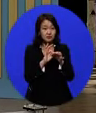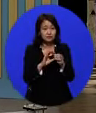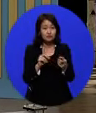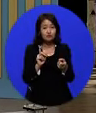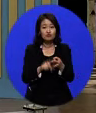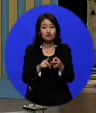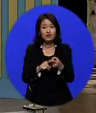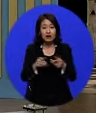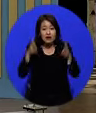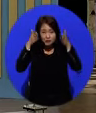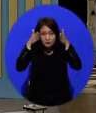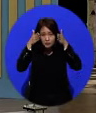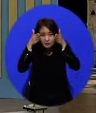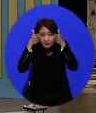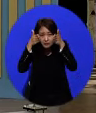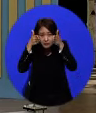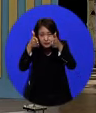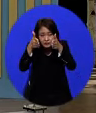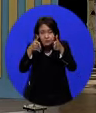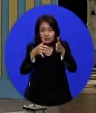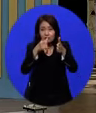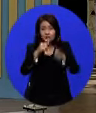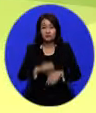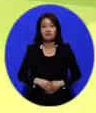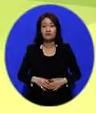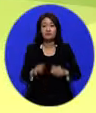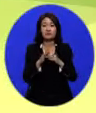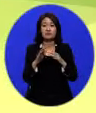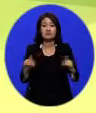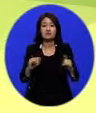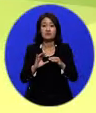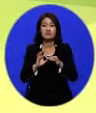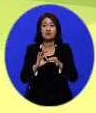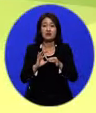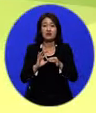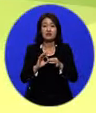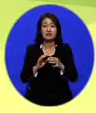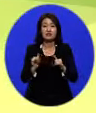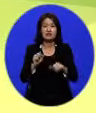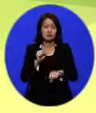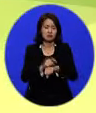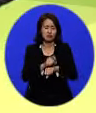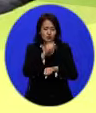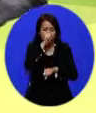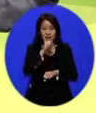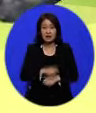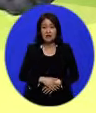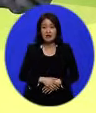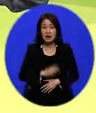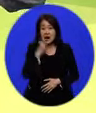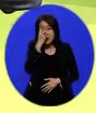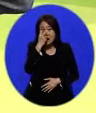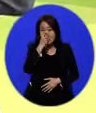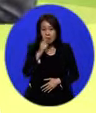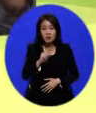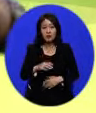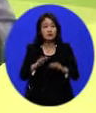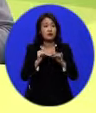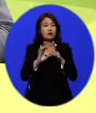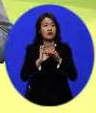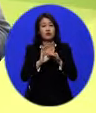굉장히 집중해요. 다시 말하면 인간성이 굉장히 좋은 친구들. 네. 아까 탕구형은